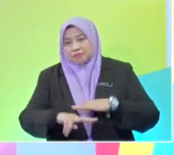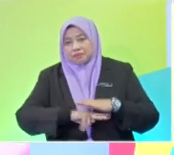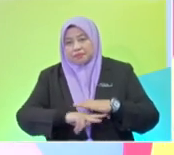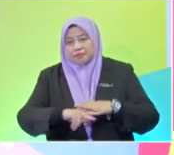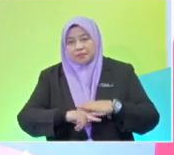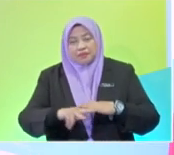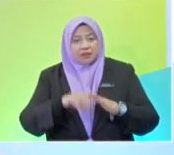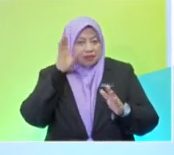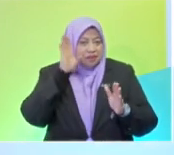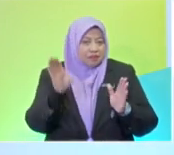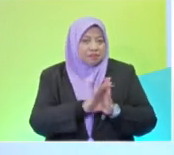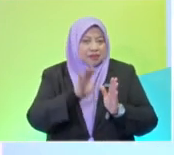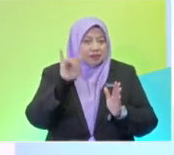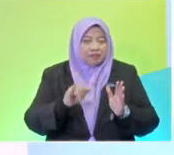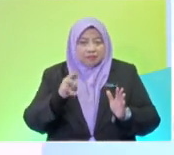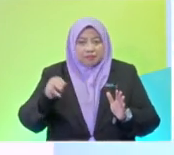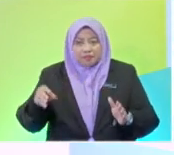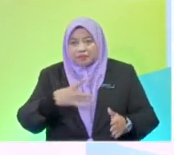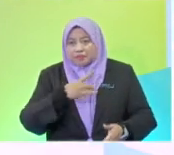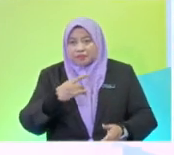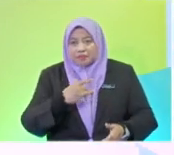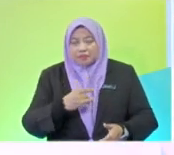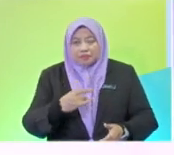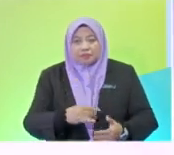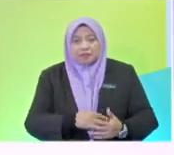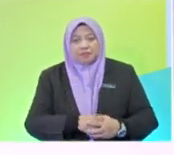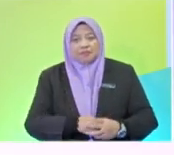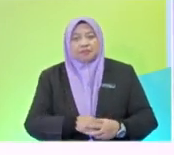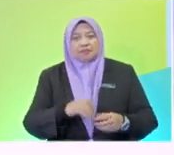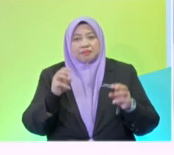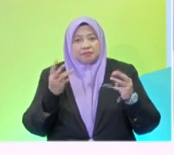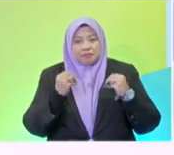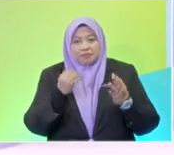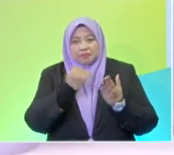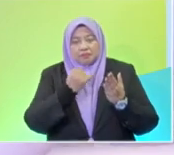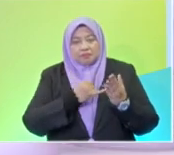dan digunakan Kalau adik kreativitiester sendiri